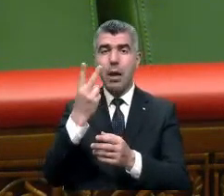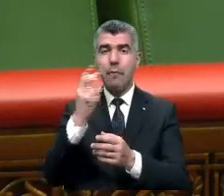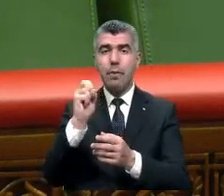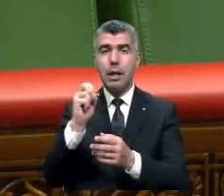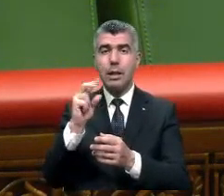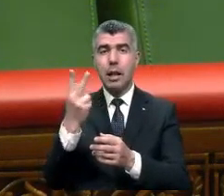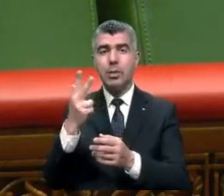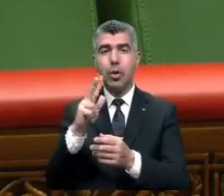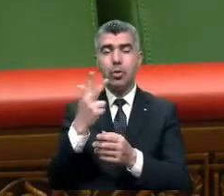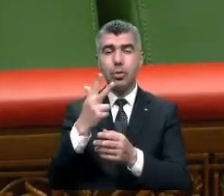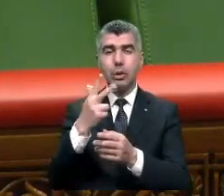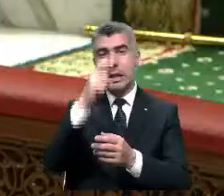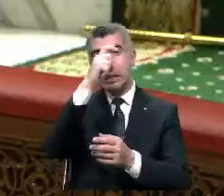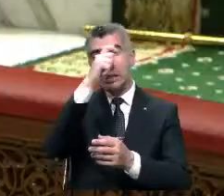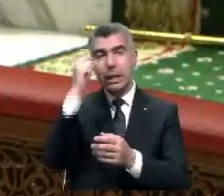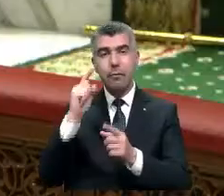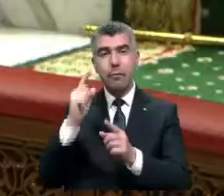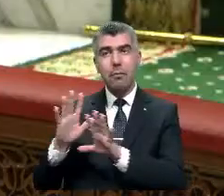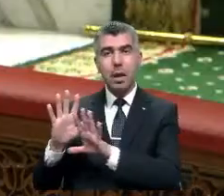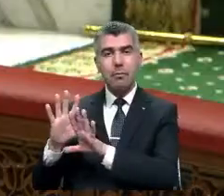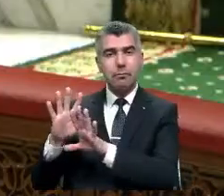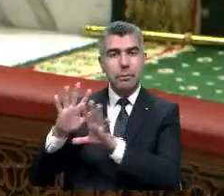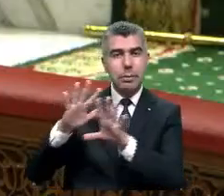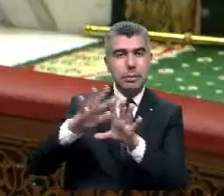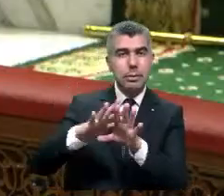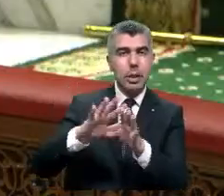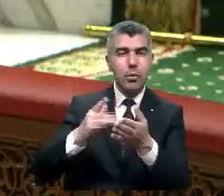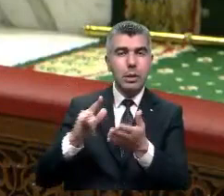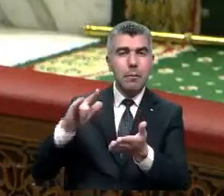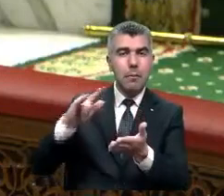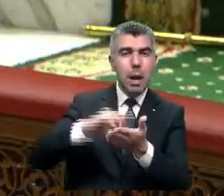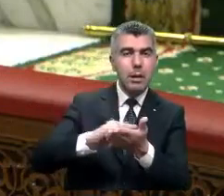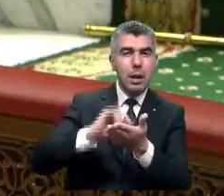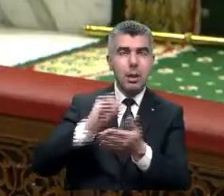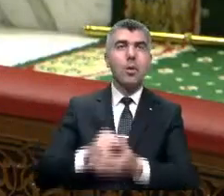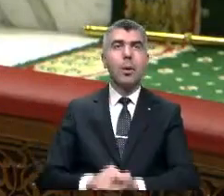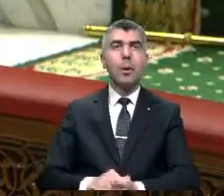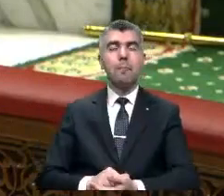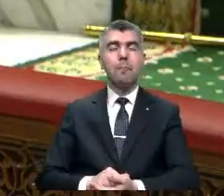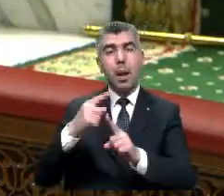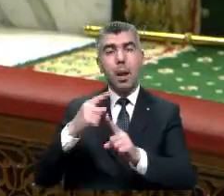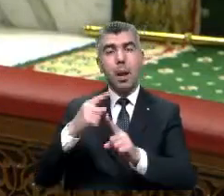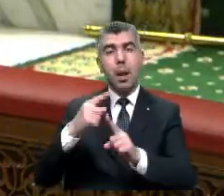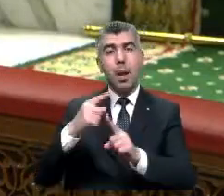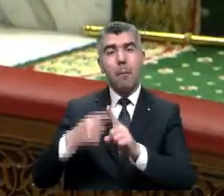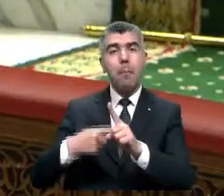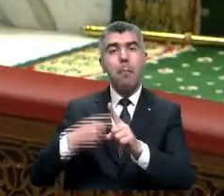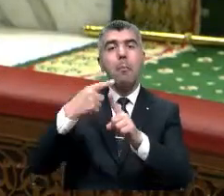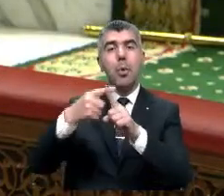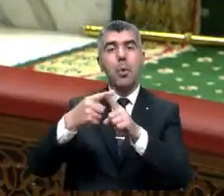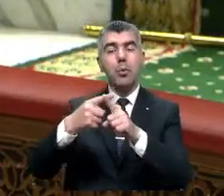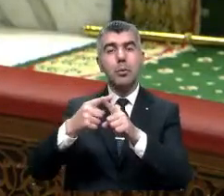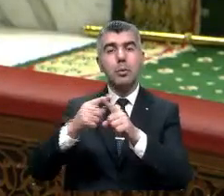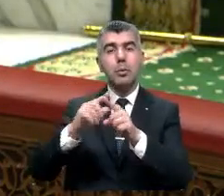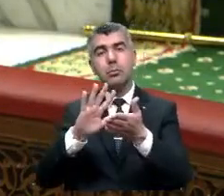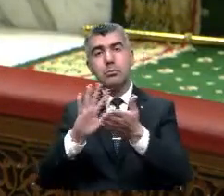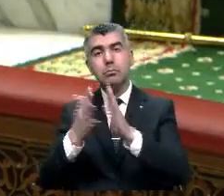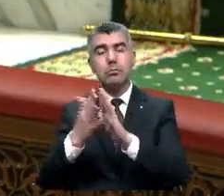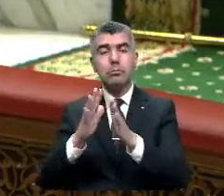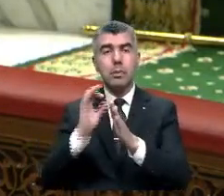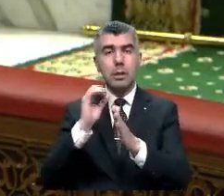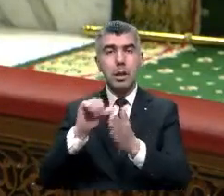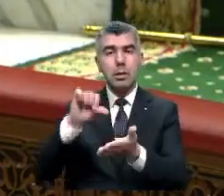23، غتمكن من فصل تدفقات حركه النقل الجوي الدولي والداخلي، وغادي تقدر من الطاقة الاستيعابية